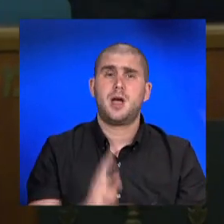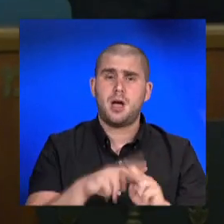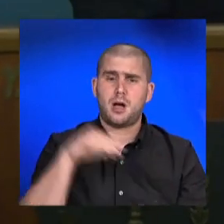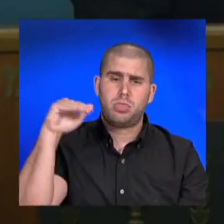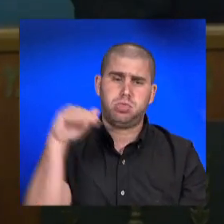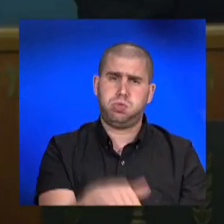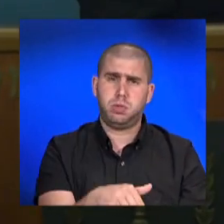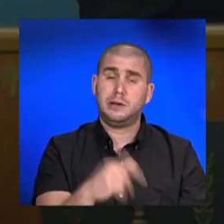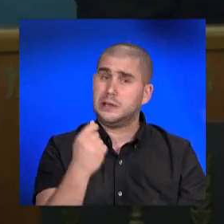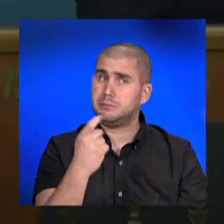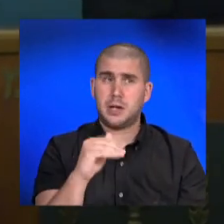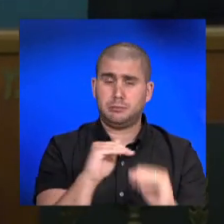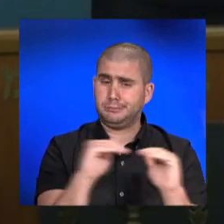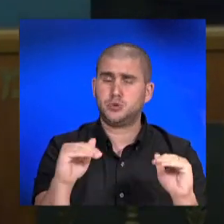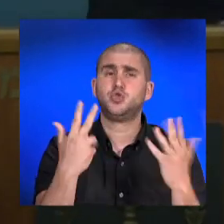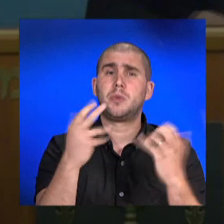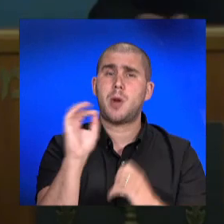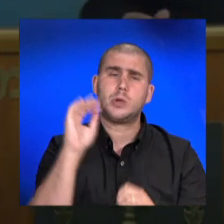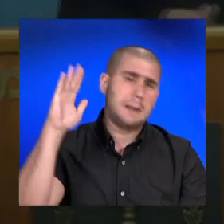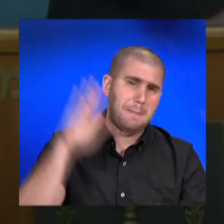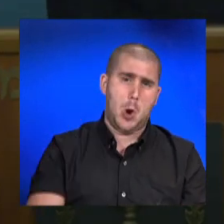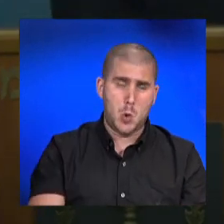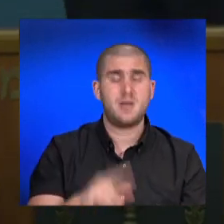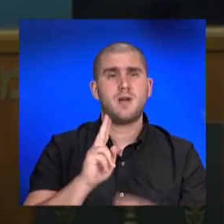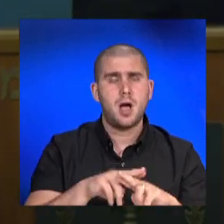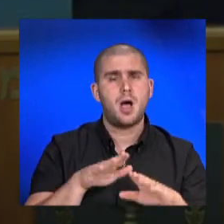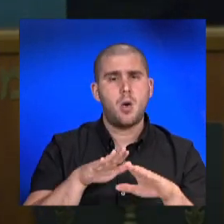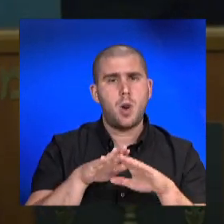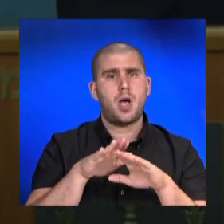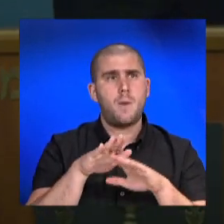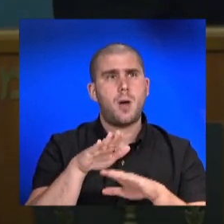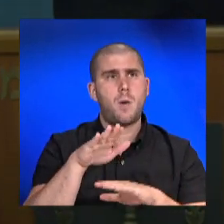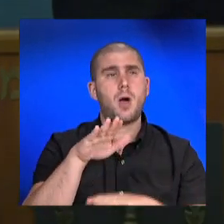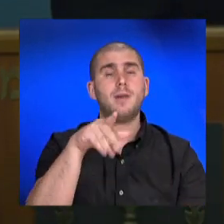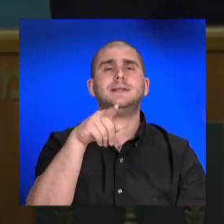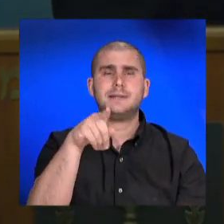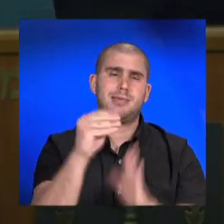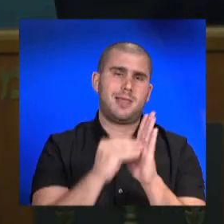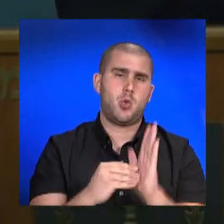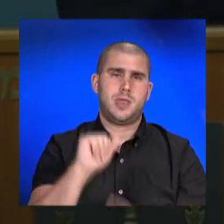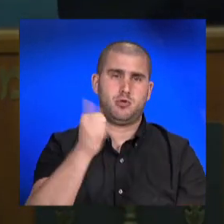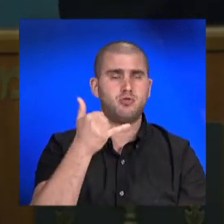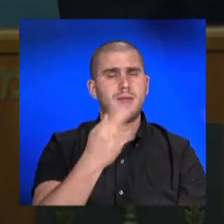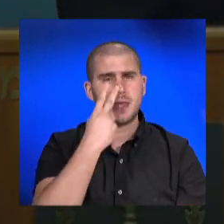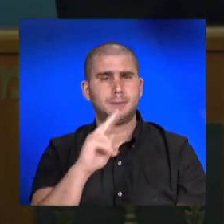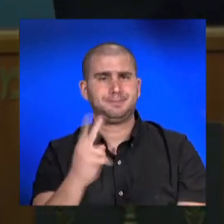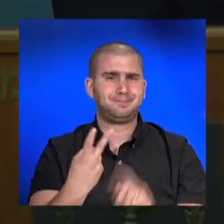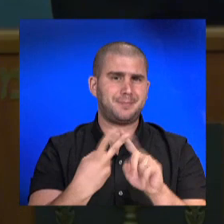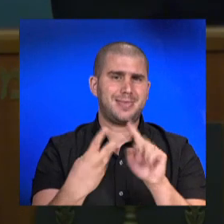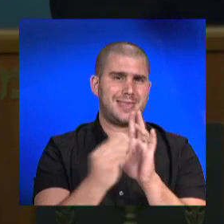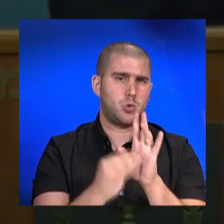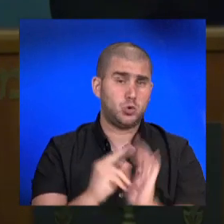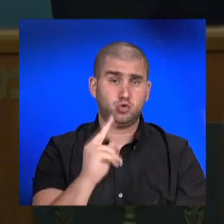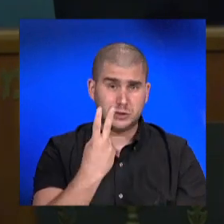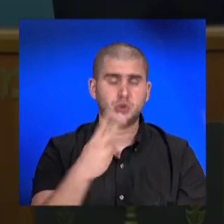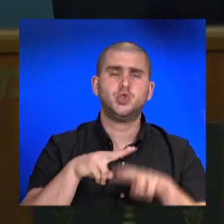של 80%, ובהדרגה עולים. זה נתון אחד. עכשיו בואו נראה את הנתון השני. שהייה במקומות